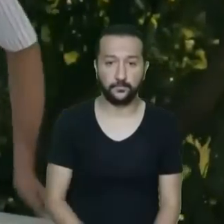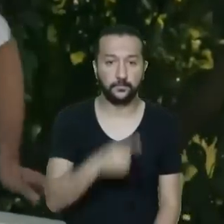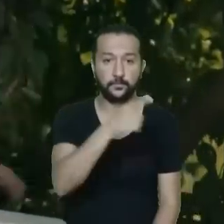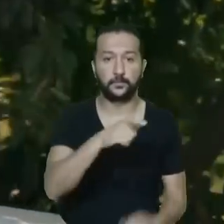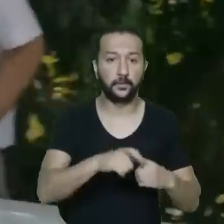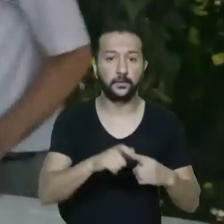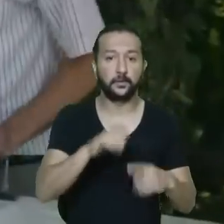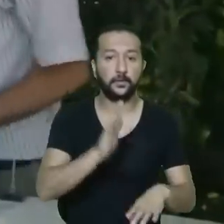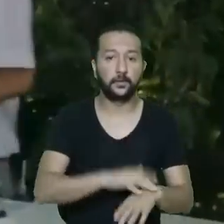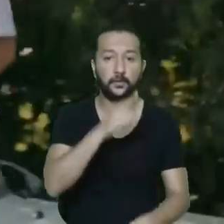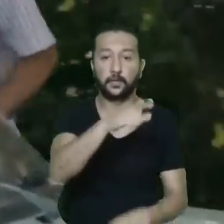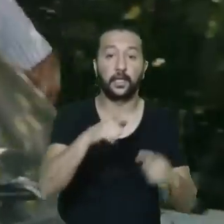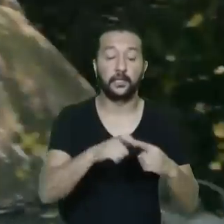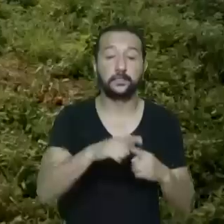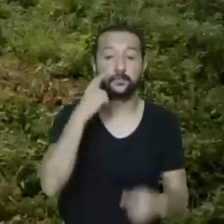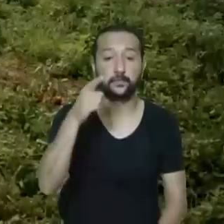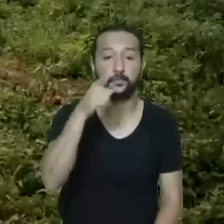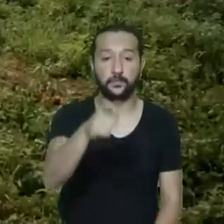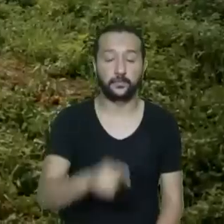Ersin değil mi lan var? Ersin.